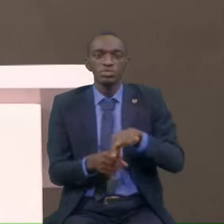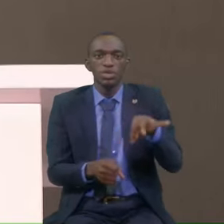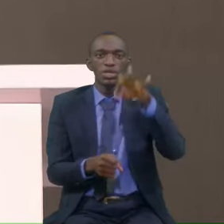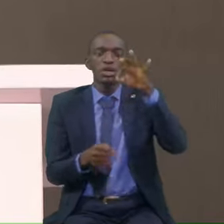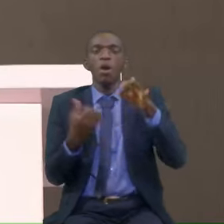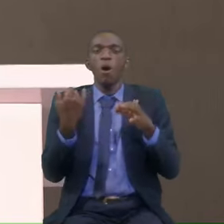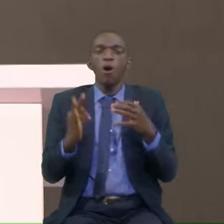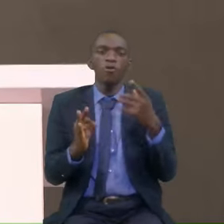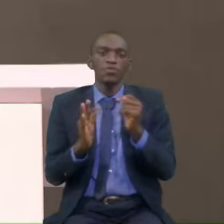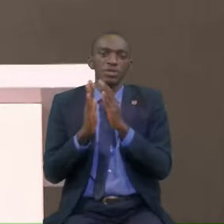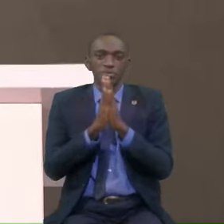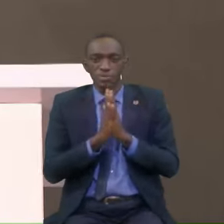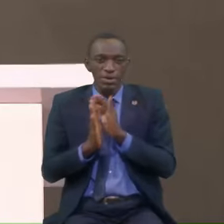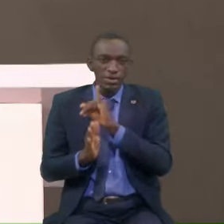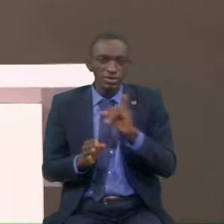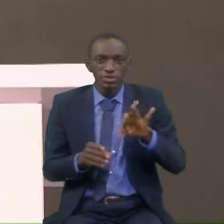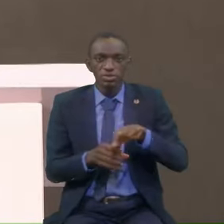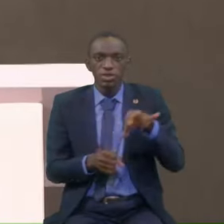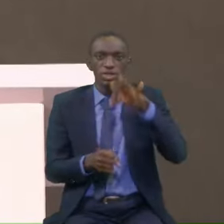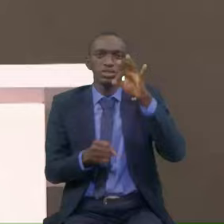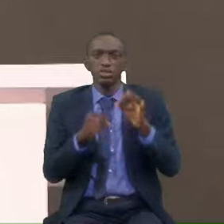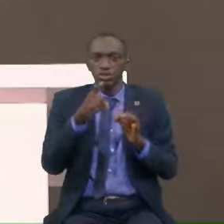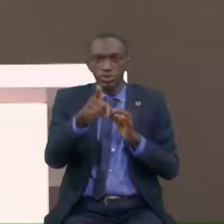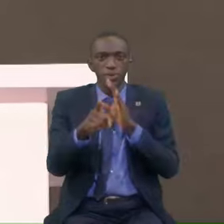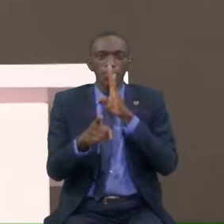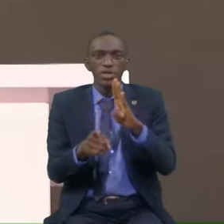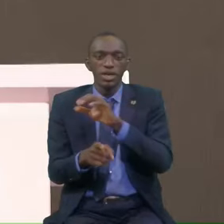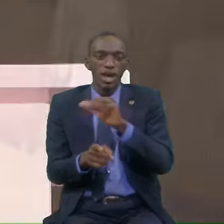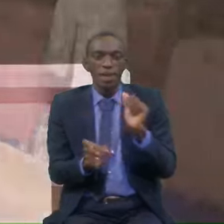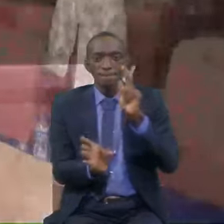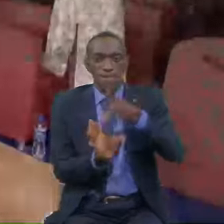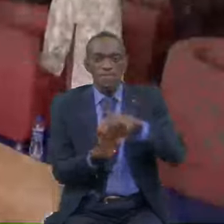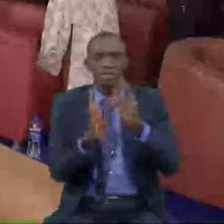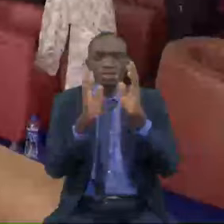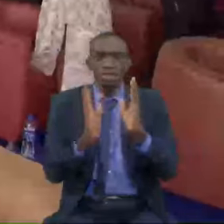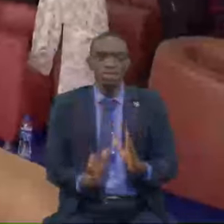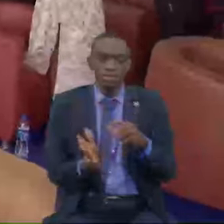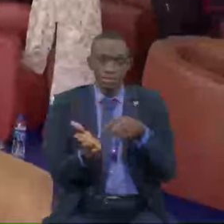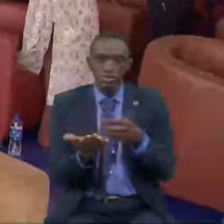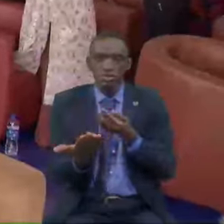de l'Esprit d'intercession. Sois participant ce matin.